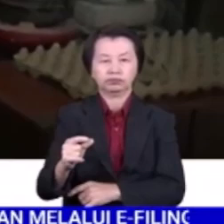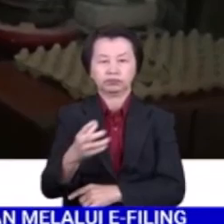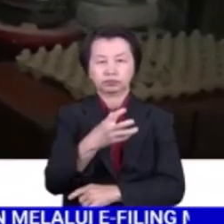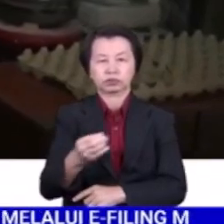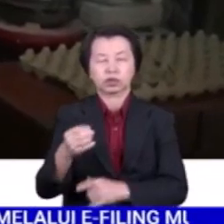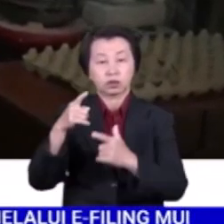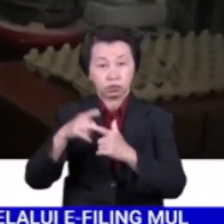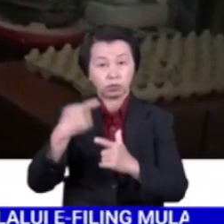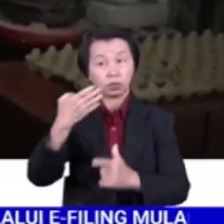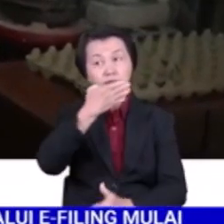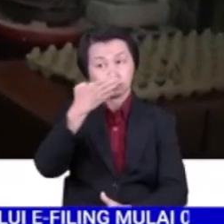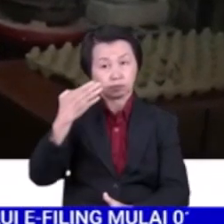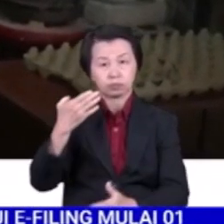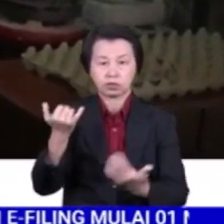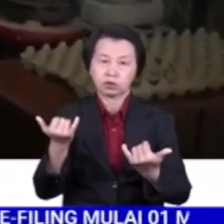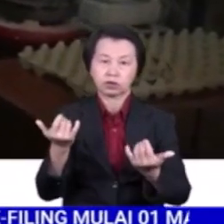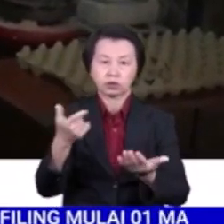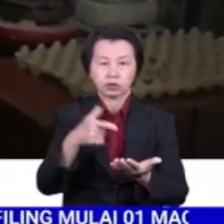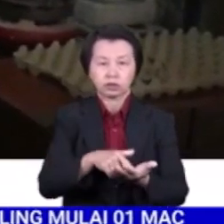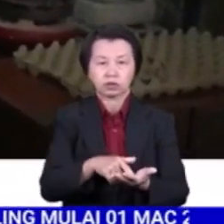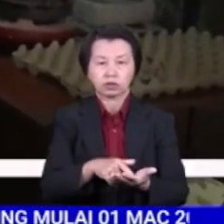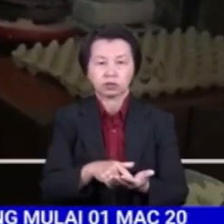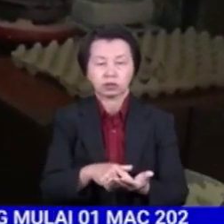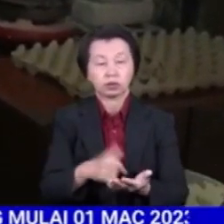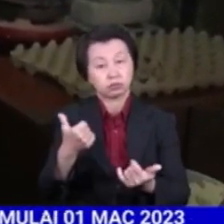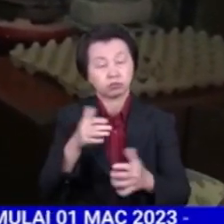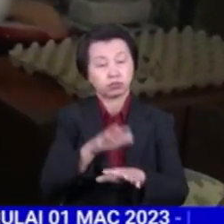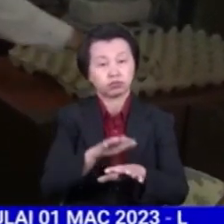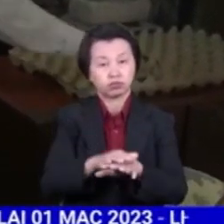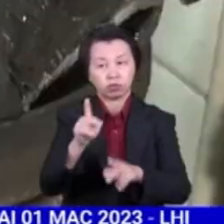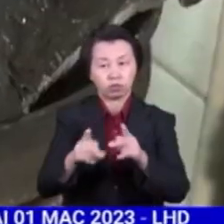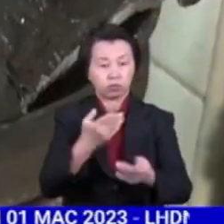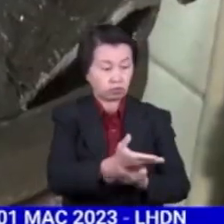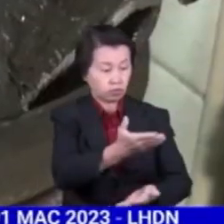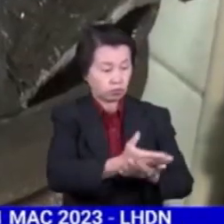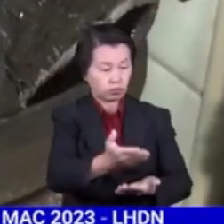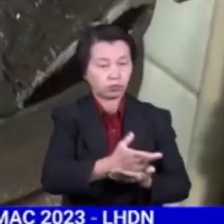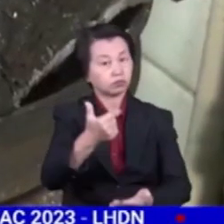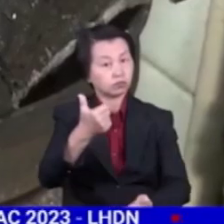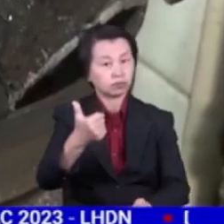tambah bulan puasa kan lagi hangatlah dia.